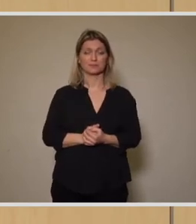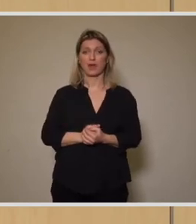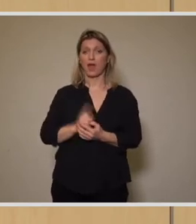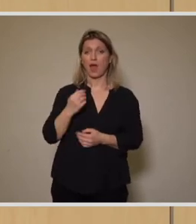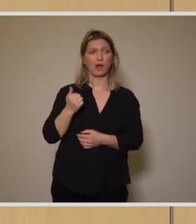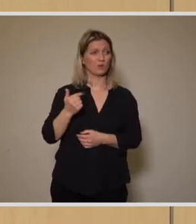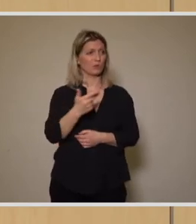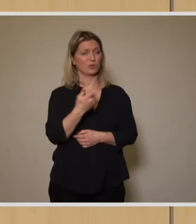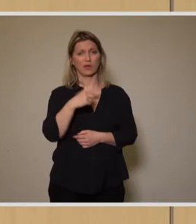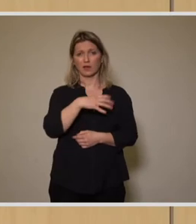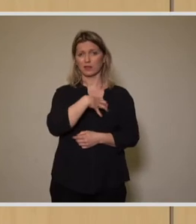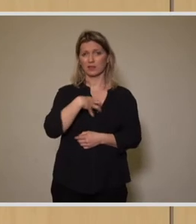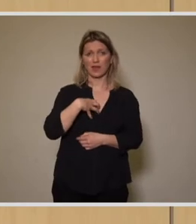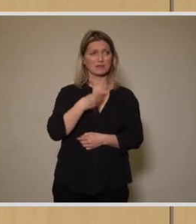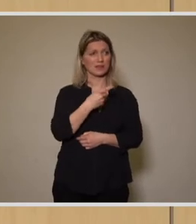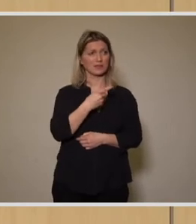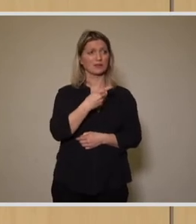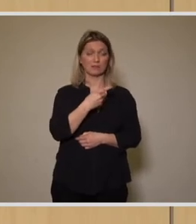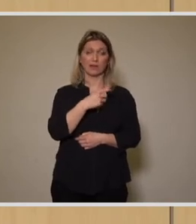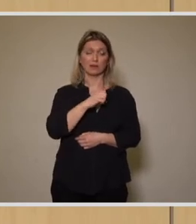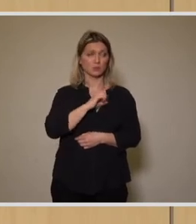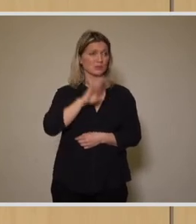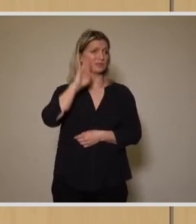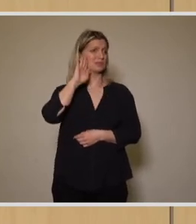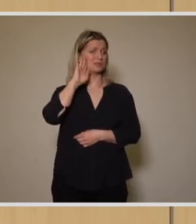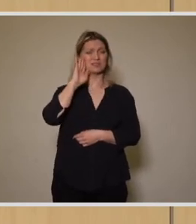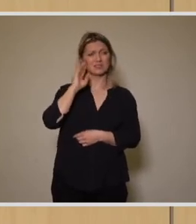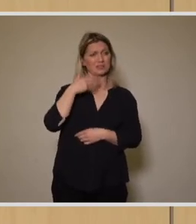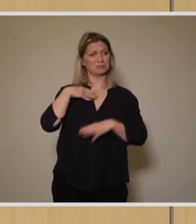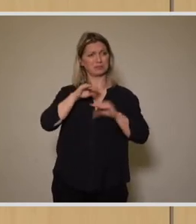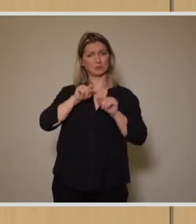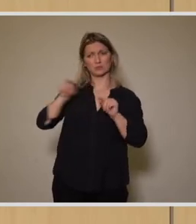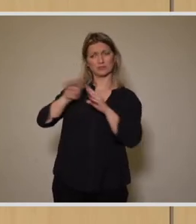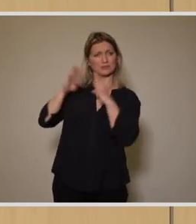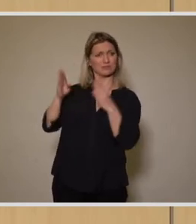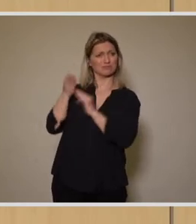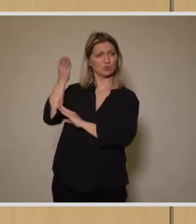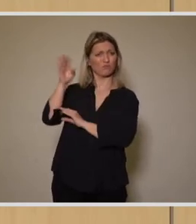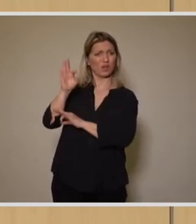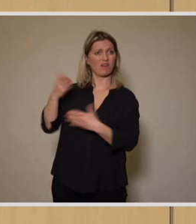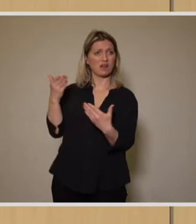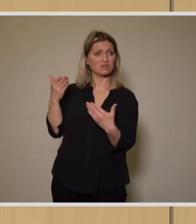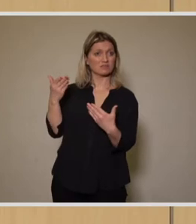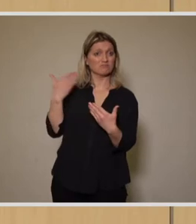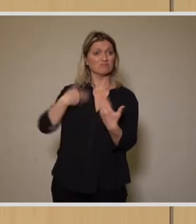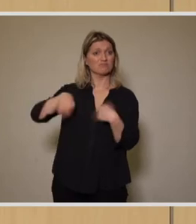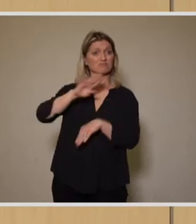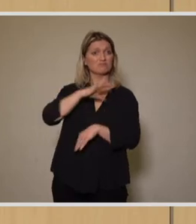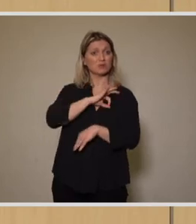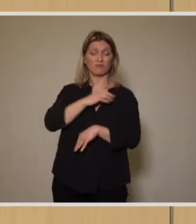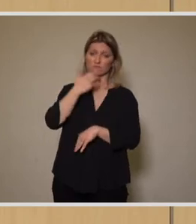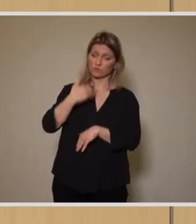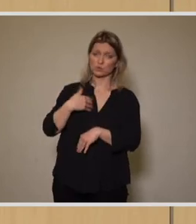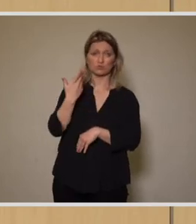und Dresdner zur weiteren Verwendung des Gebäudes gehört werden müssen, denn es ist ein Grundanliegen der Politik unserer Partei.